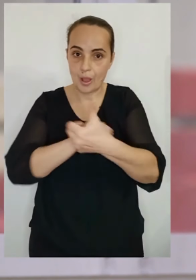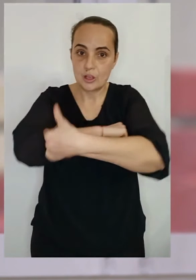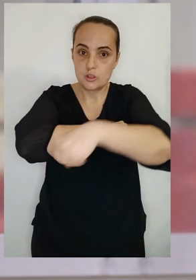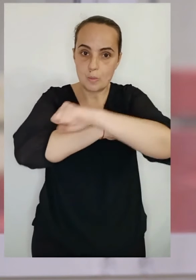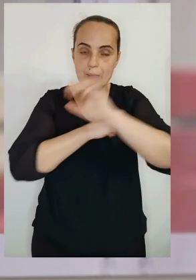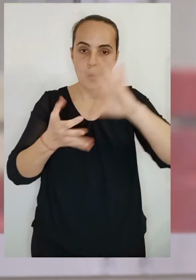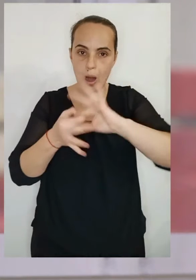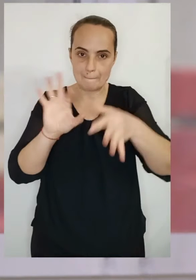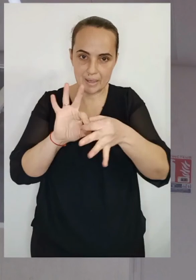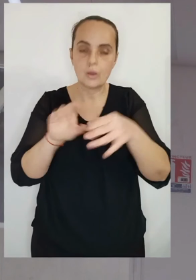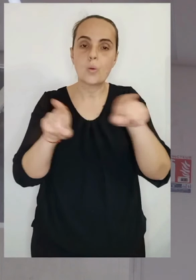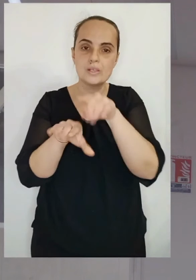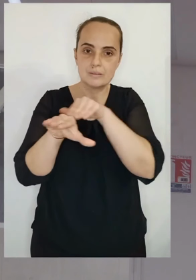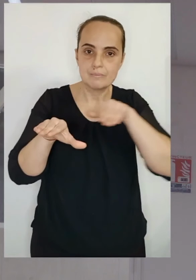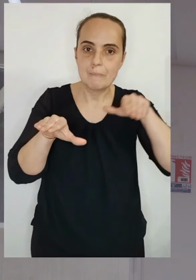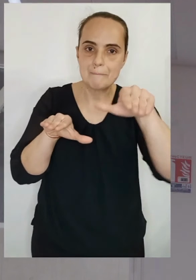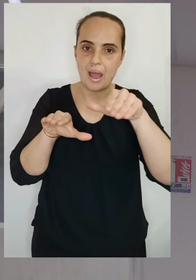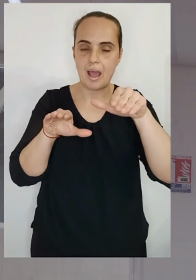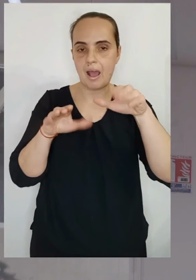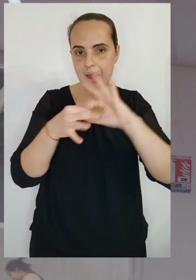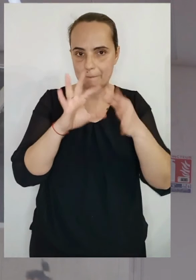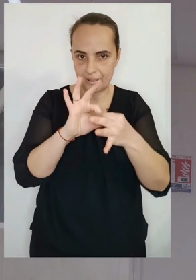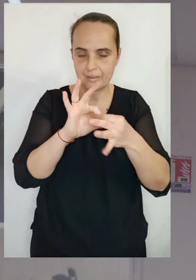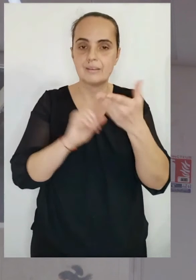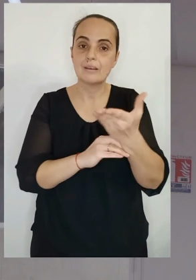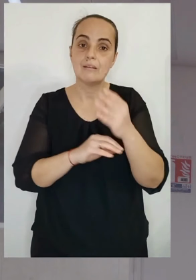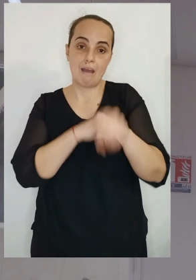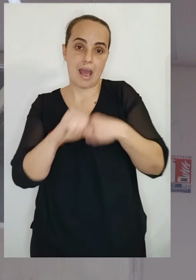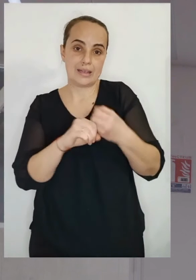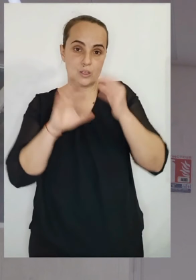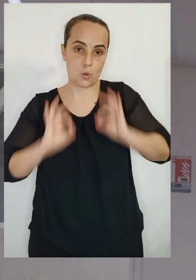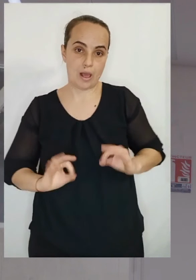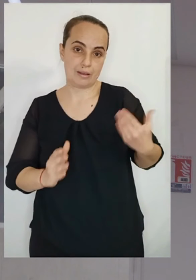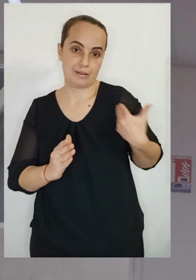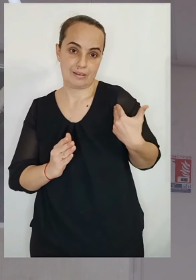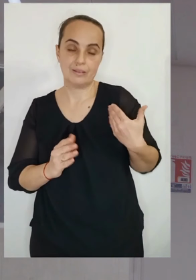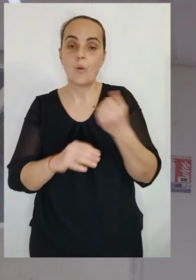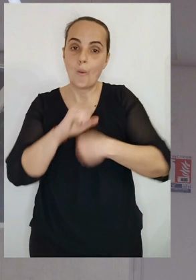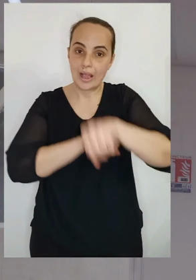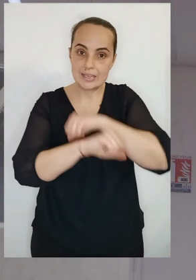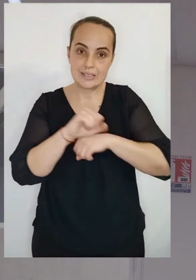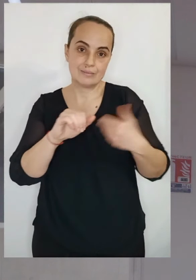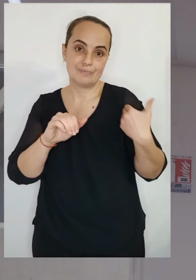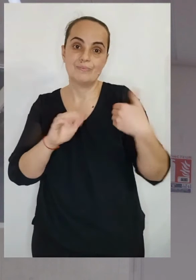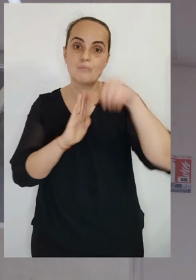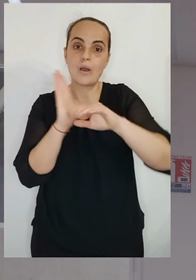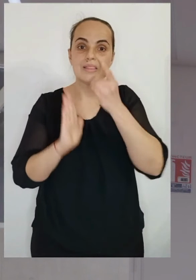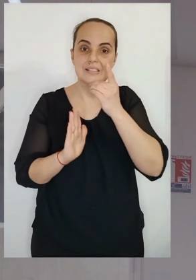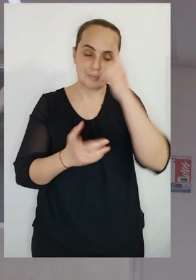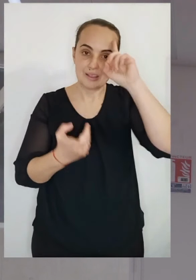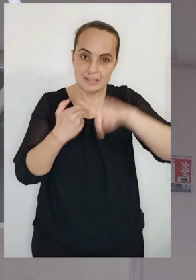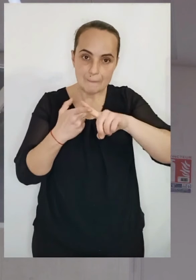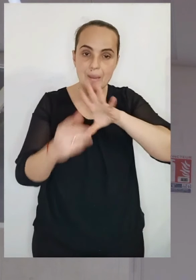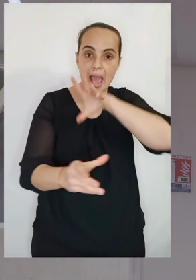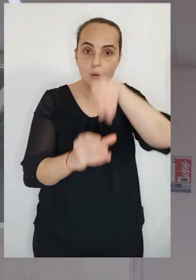les semaines olympiques et paralympiques. Sur cette année scolaire, par exemple, la dernière qui a eu lieu, elle s'est tenue au mois de décembre, sur le